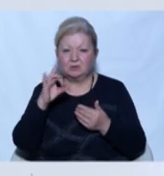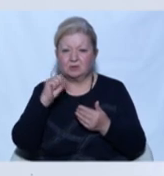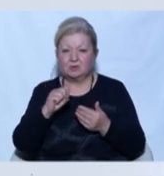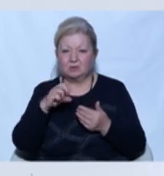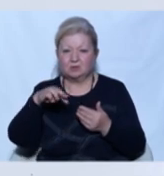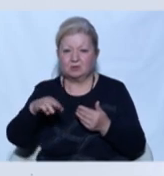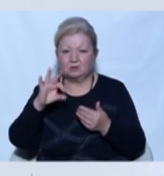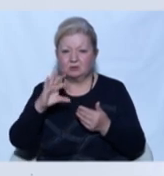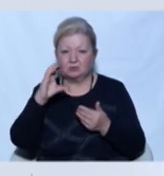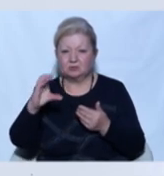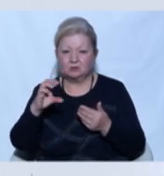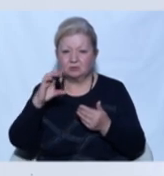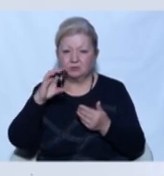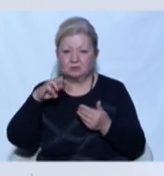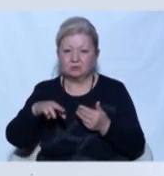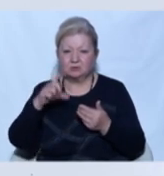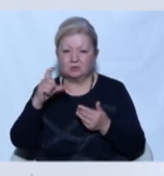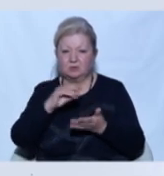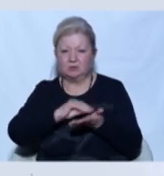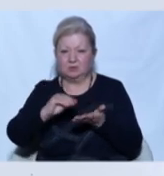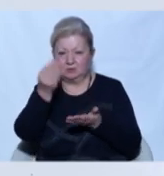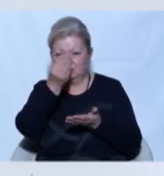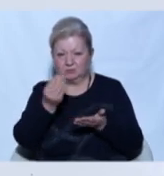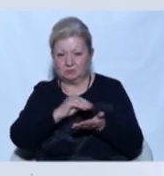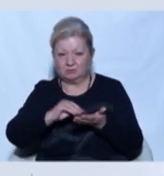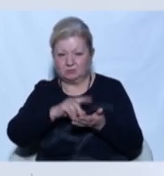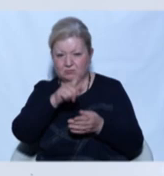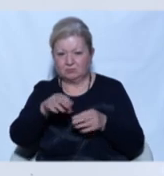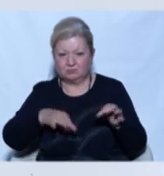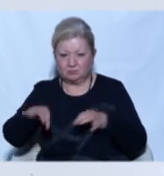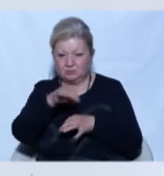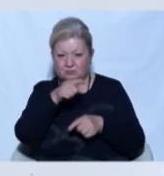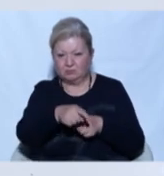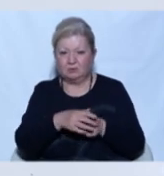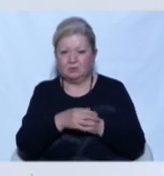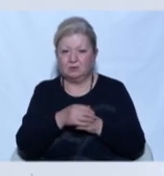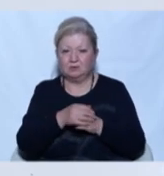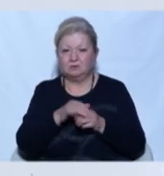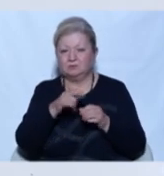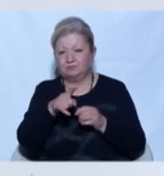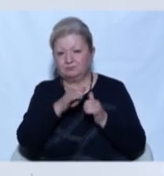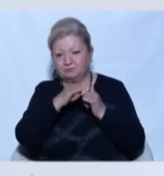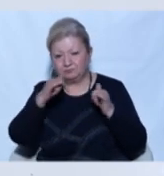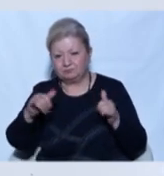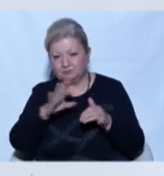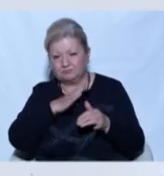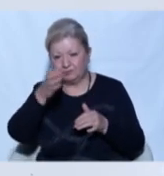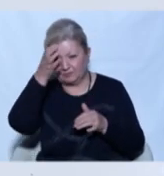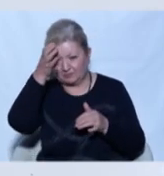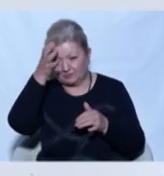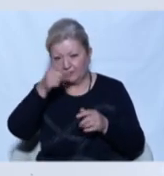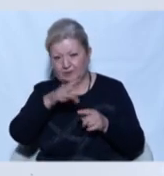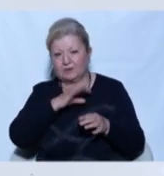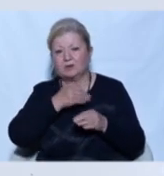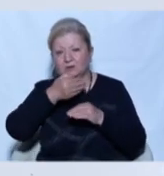გრძედები და განედები შემოიტანა და ზუსტი ზომების საშუალება მისცა მეცნიერულ განვითარებას და რომელიც შემდეგ